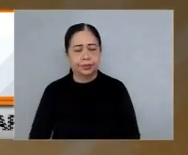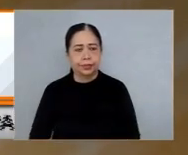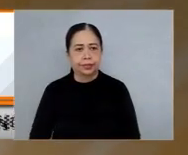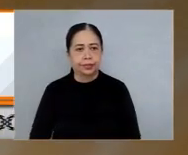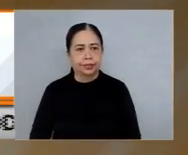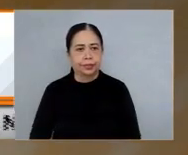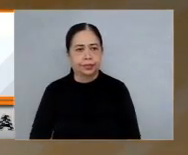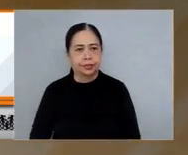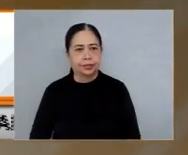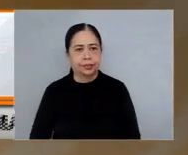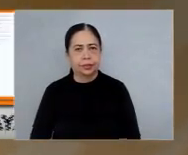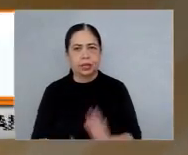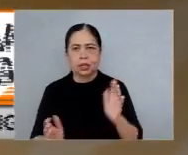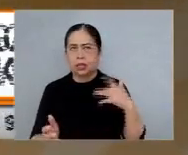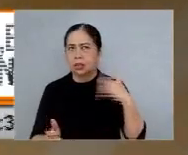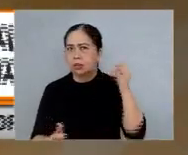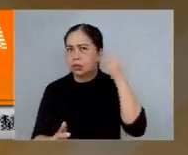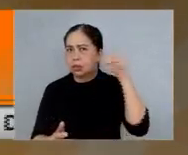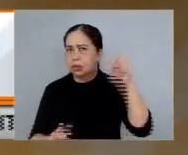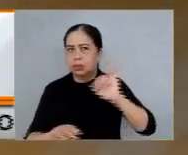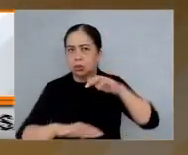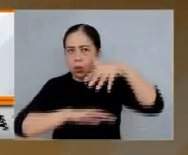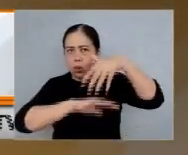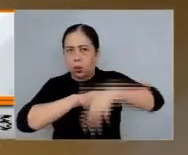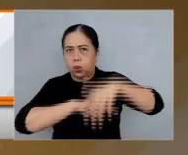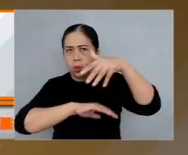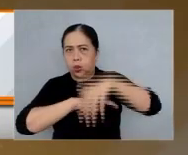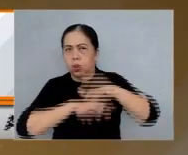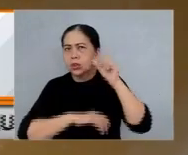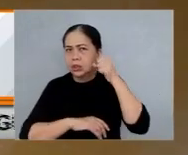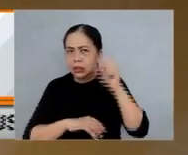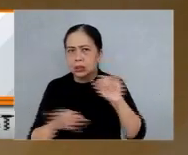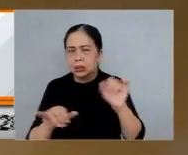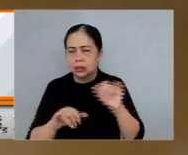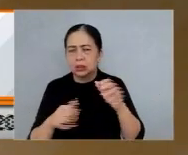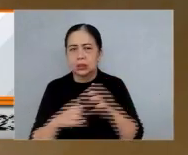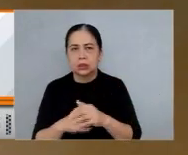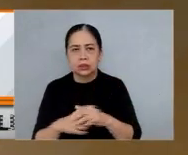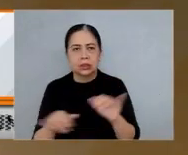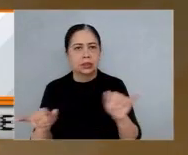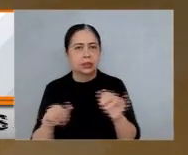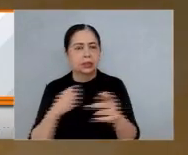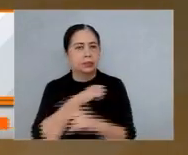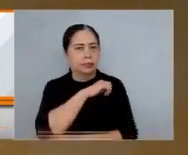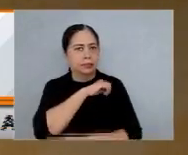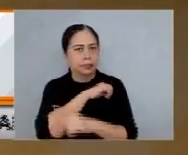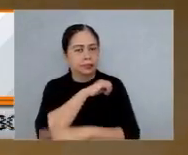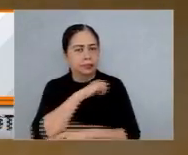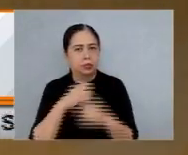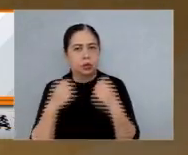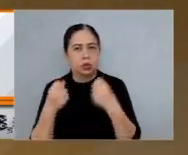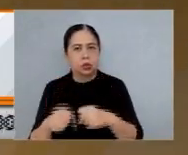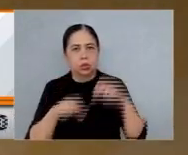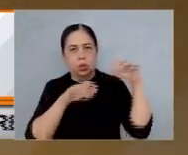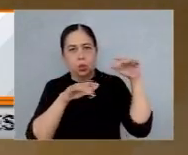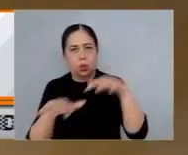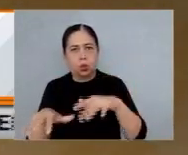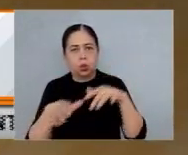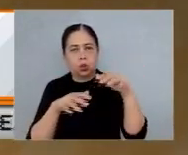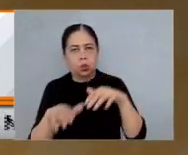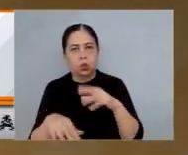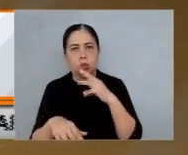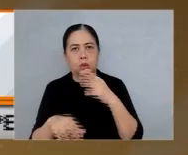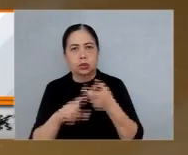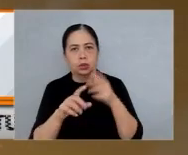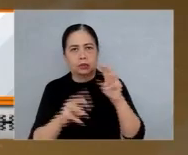parang may talon sa gilid ng kalsadang ito sa barangay banawang sa bayan ng Santa sa kaparehong probinsya malakas ang ragasa ng tubig na nanggagaling sa